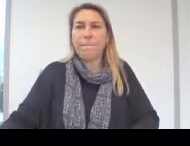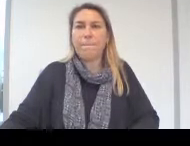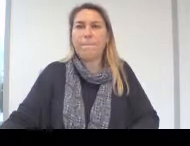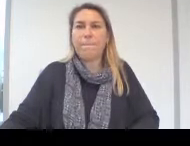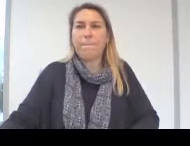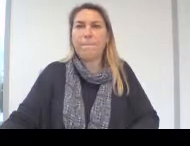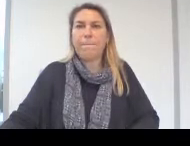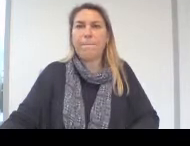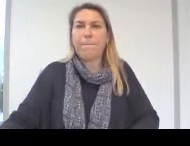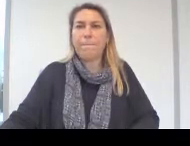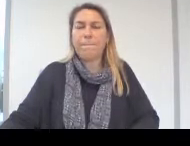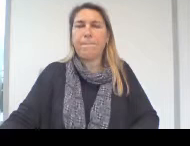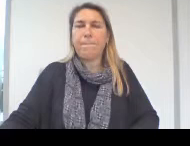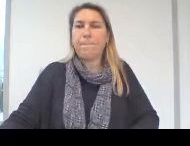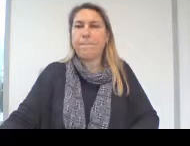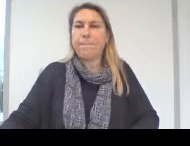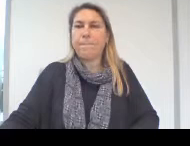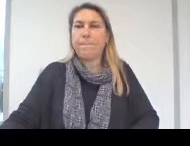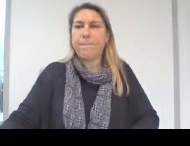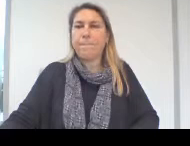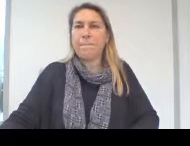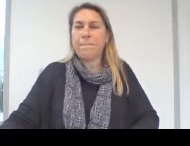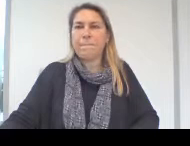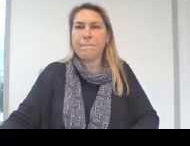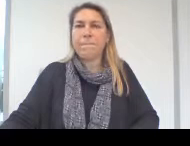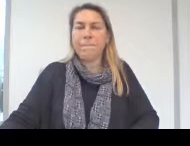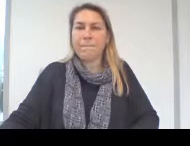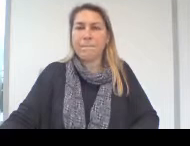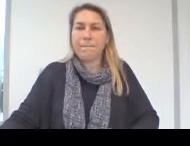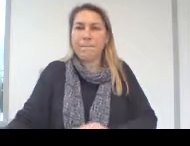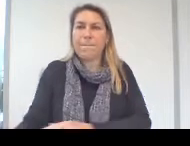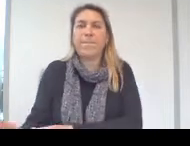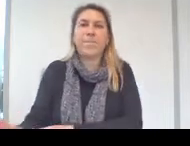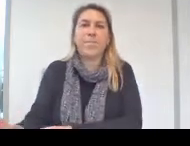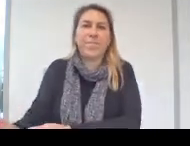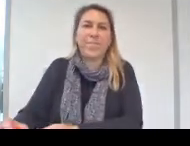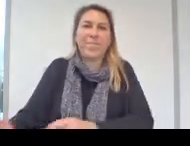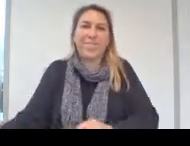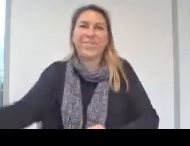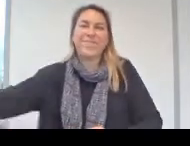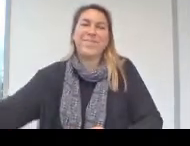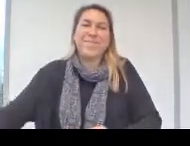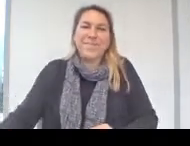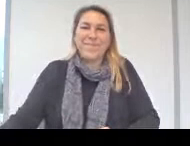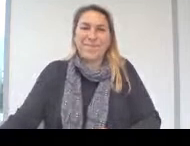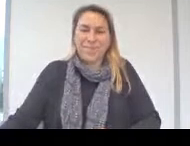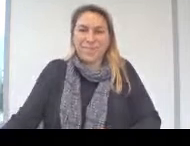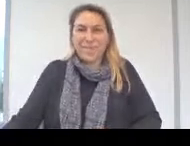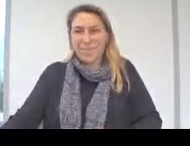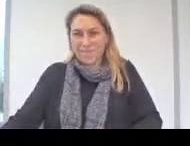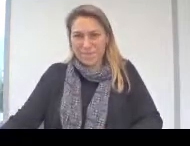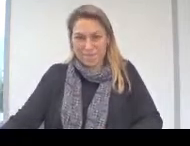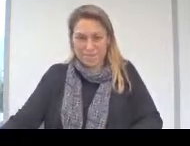les trois une partie du tourisme rural. Donc après, ça dépend sur quel secteur ils